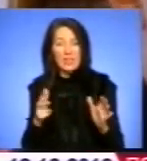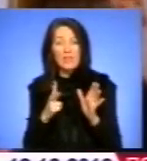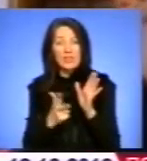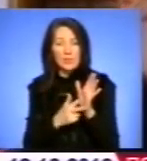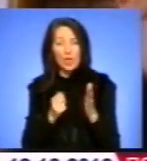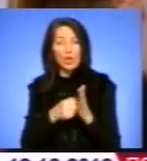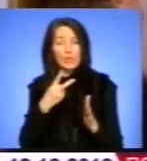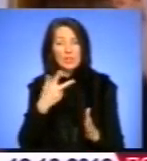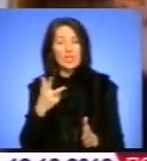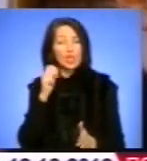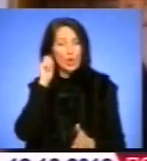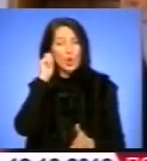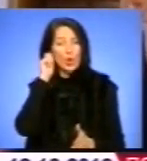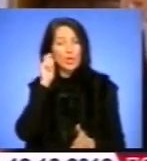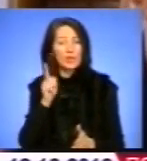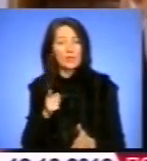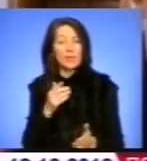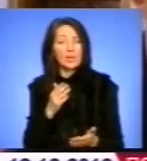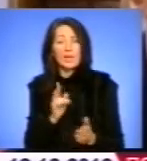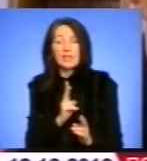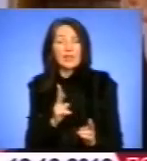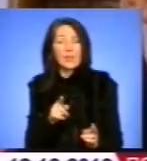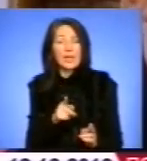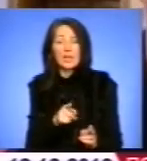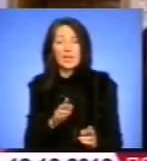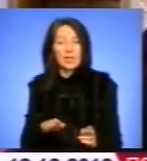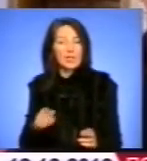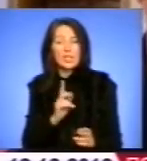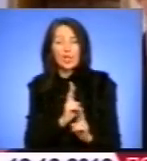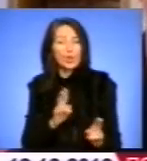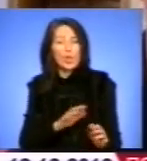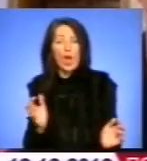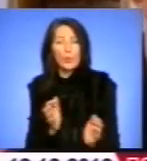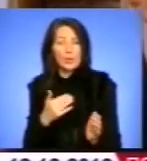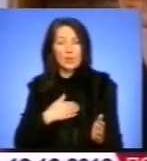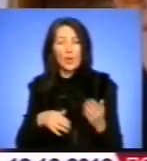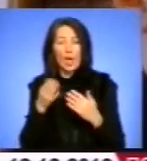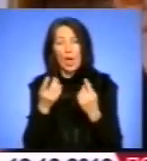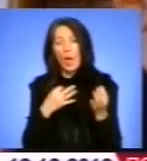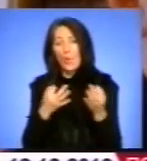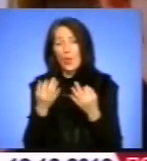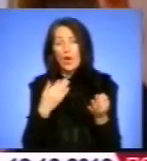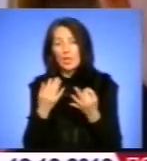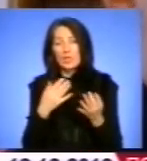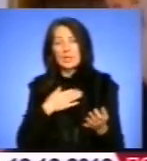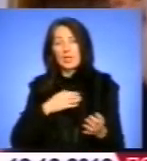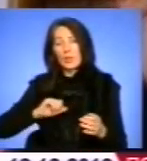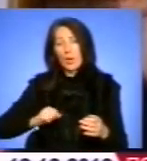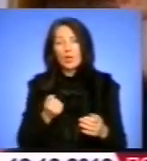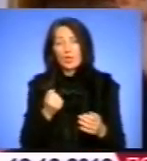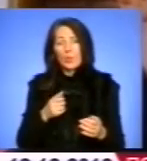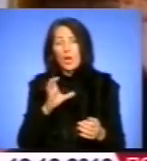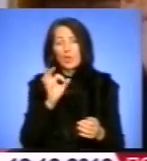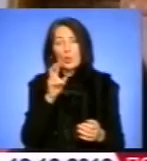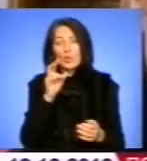23 років. Ними ніхто не опікується, і ми, порадившись з нашими колегами соціальних служб, ми